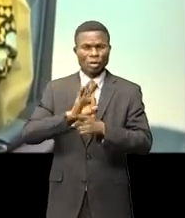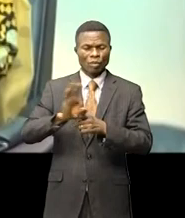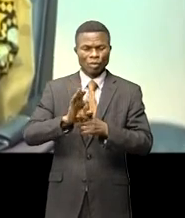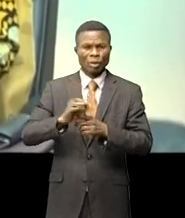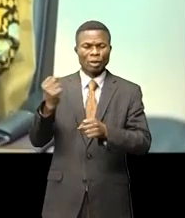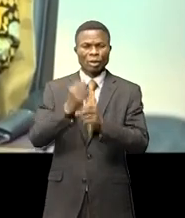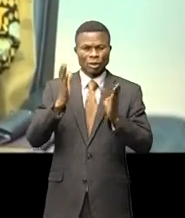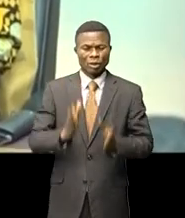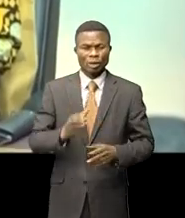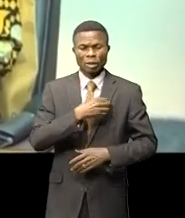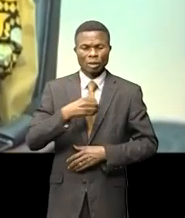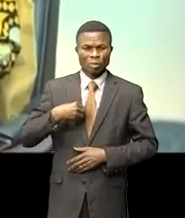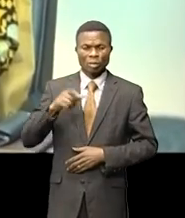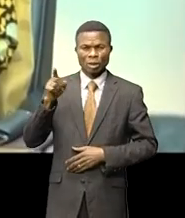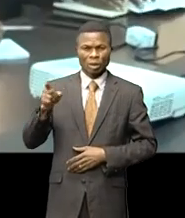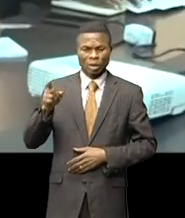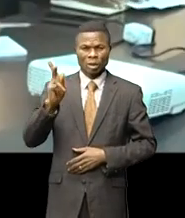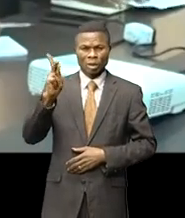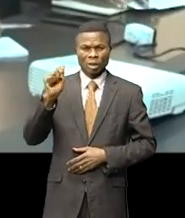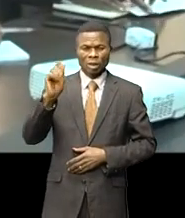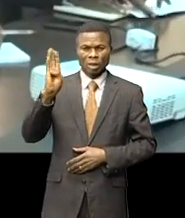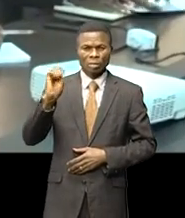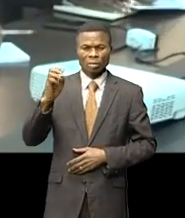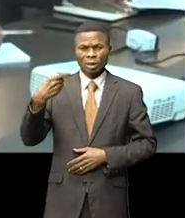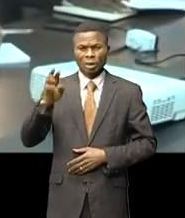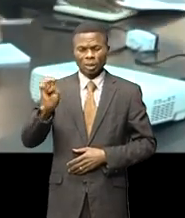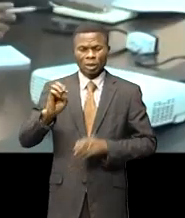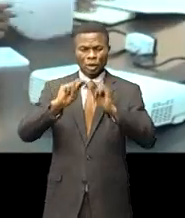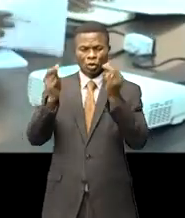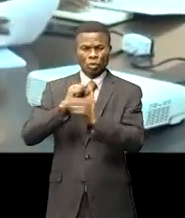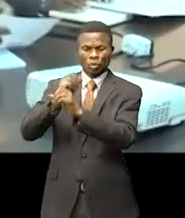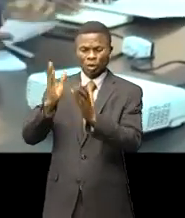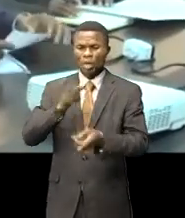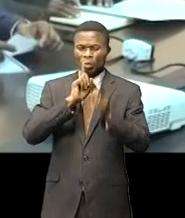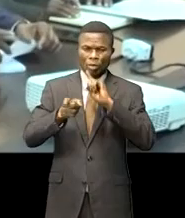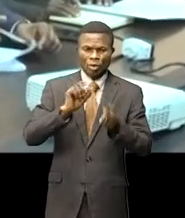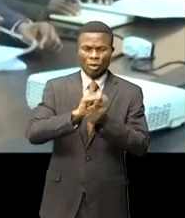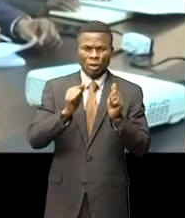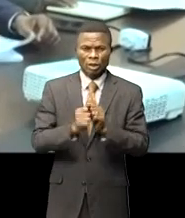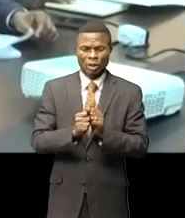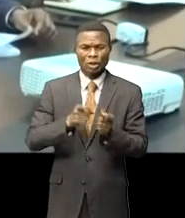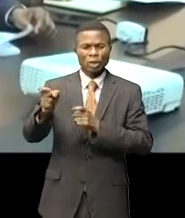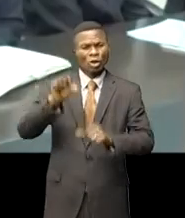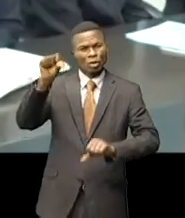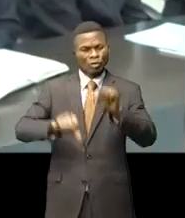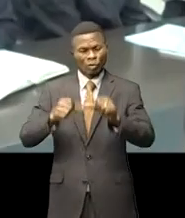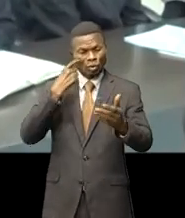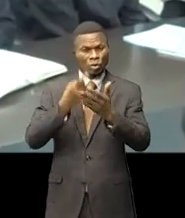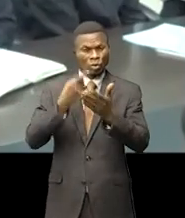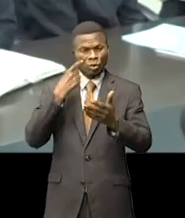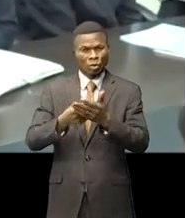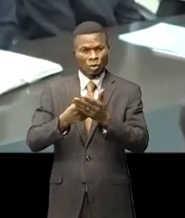professionnelle, Antoinette Kipoulou-Kabenga, et l'intersyndicale ont échangé autour de la mauvaise gestion constatée